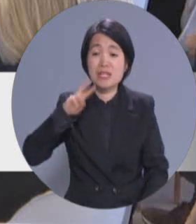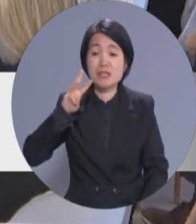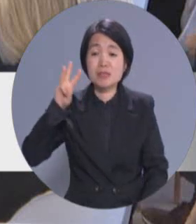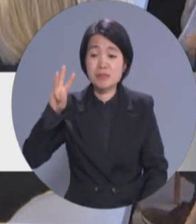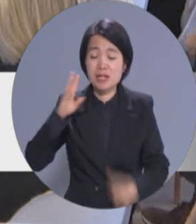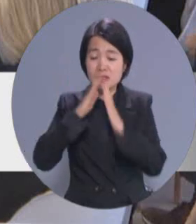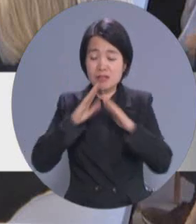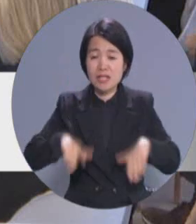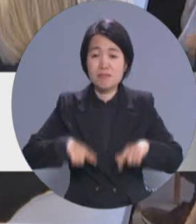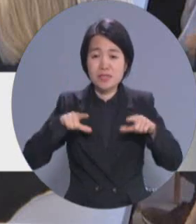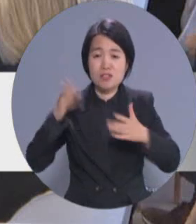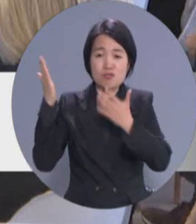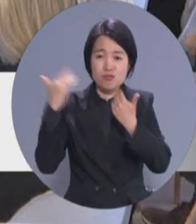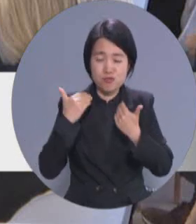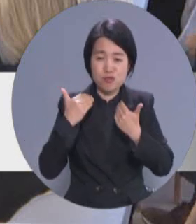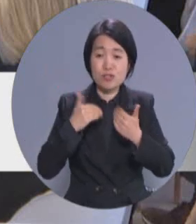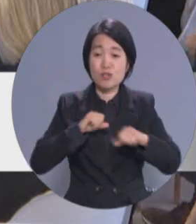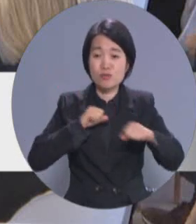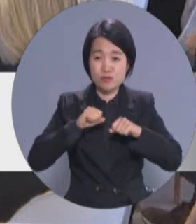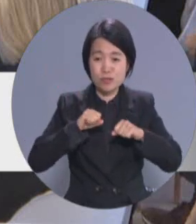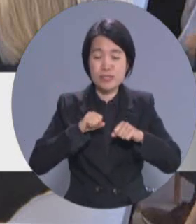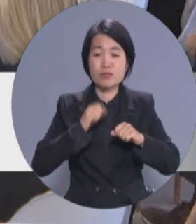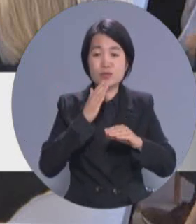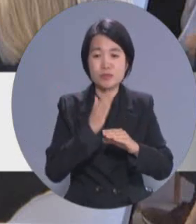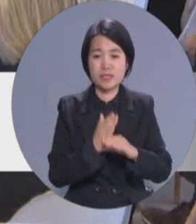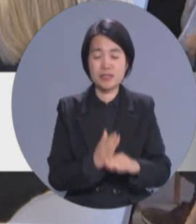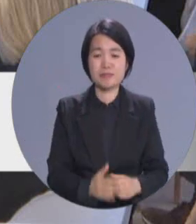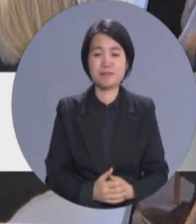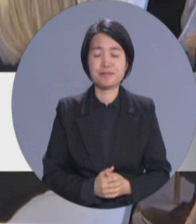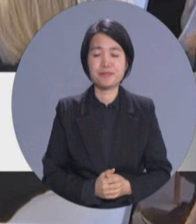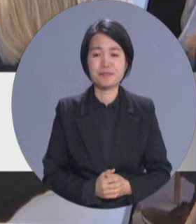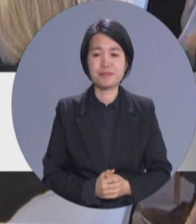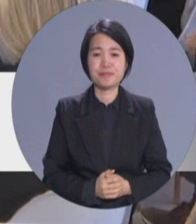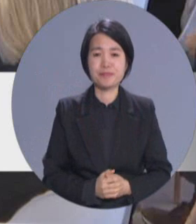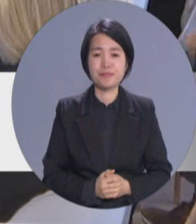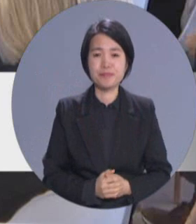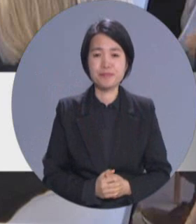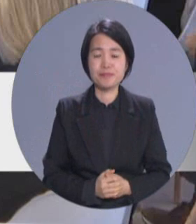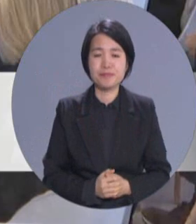전남 유치도 본격화했습니다. 박종호 기자가 취재했습니다.